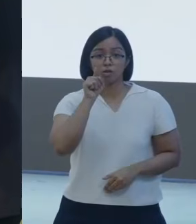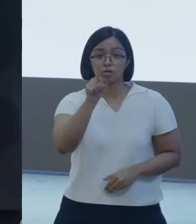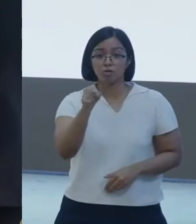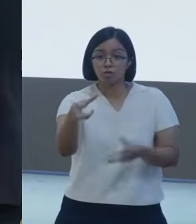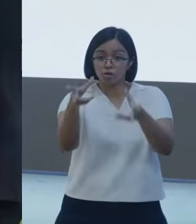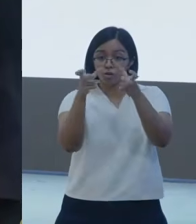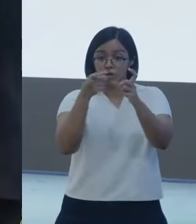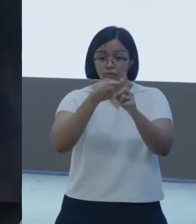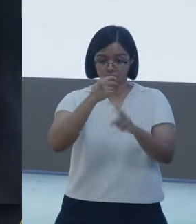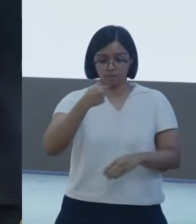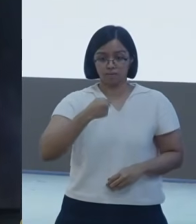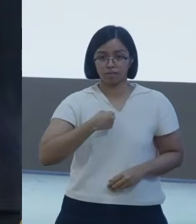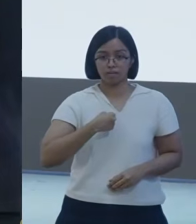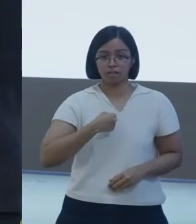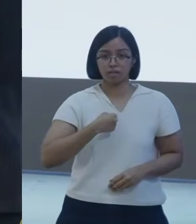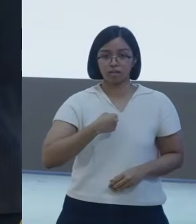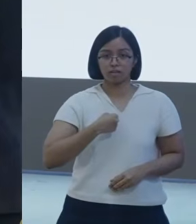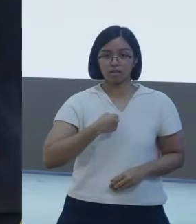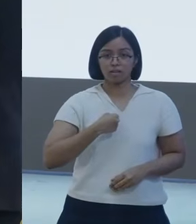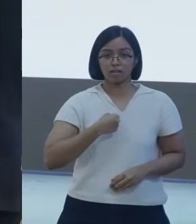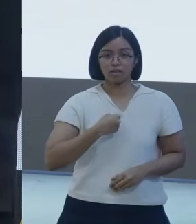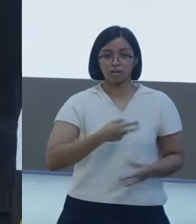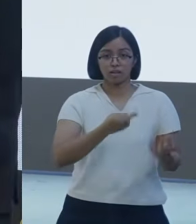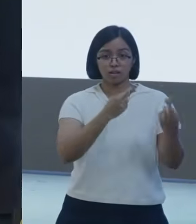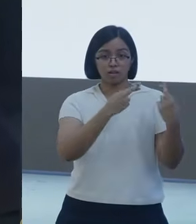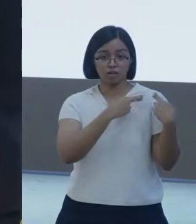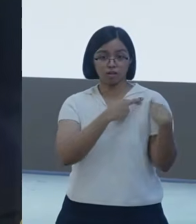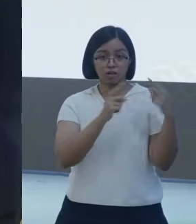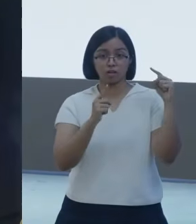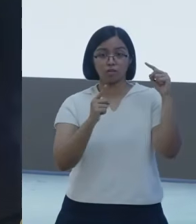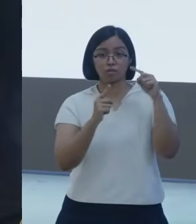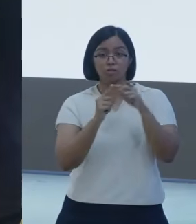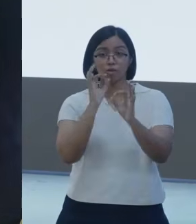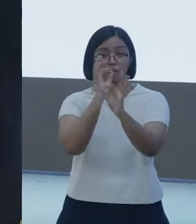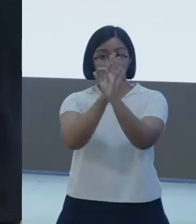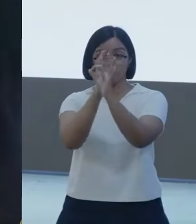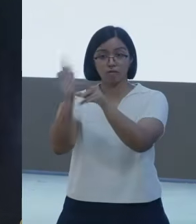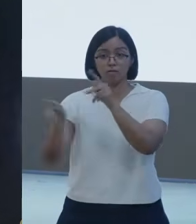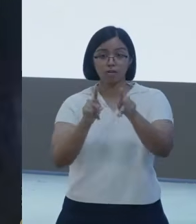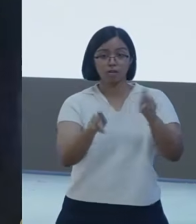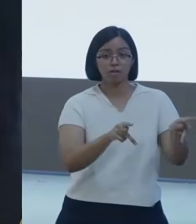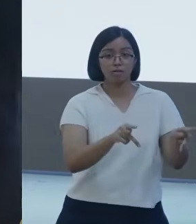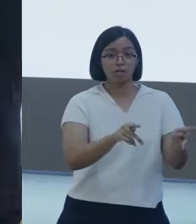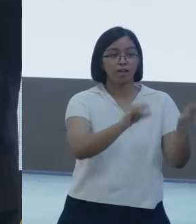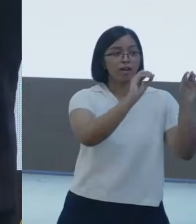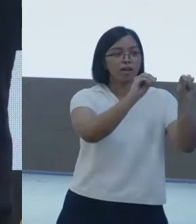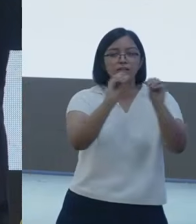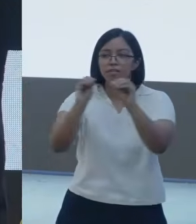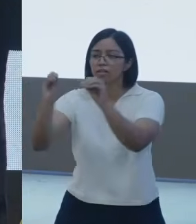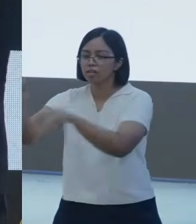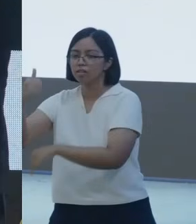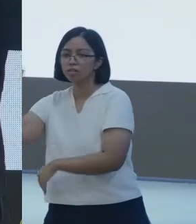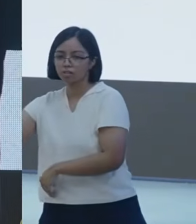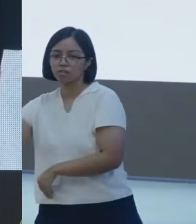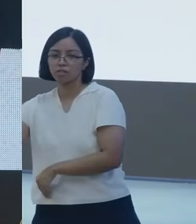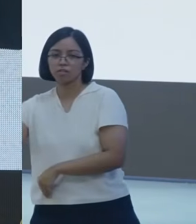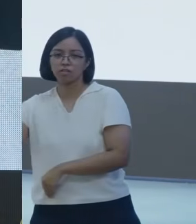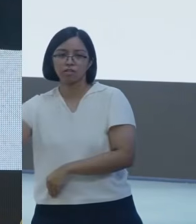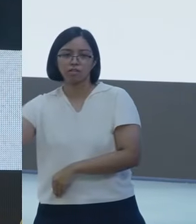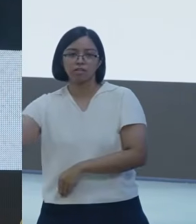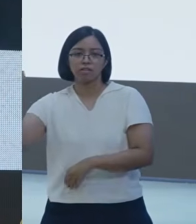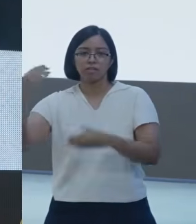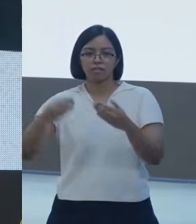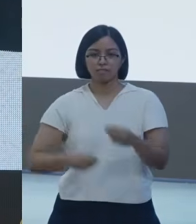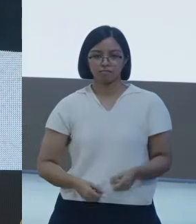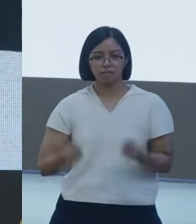and trust to faithful men, ipasa mo sa iba, who will be able to teach others also, na ipapasa naman